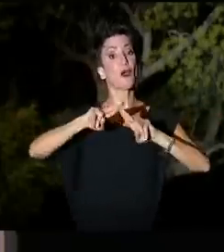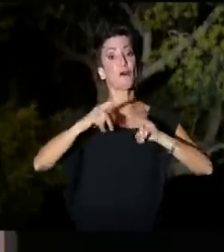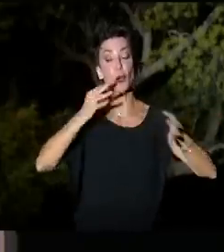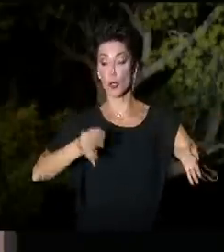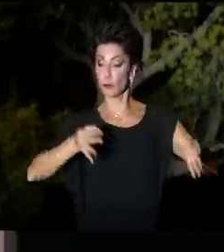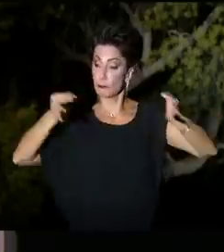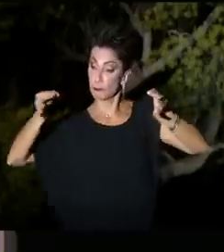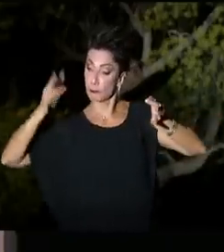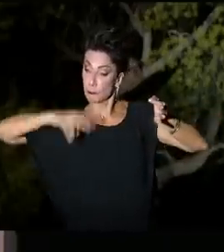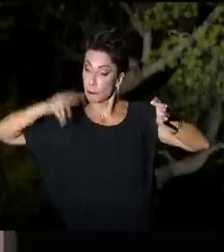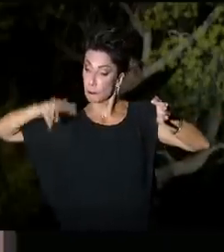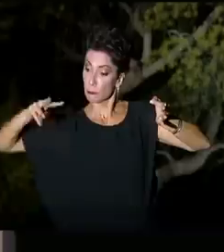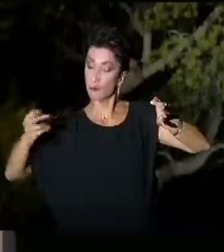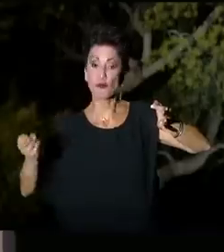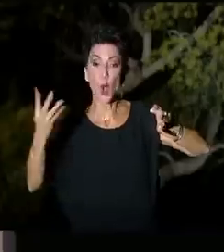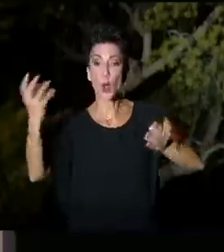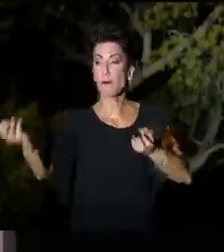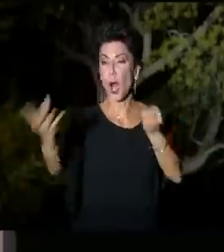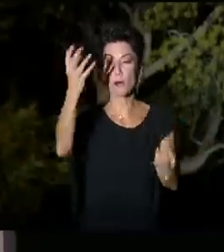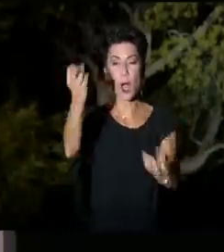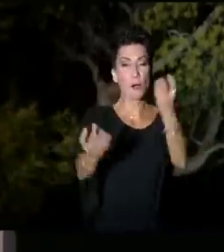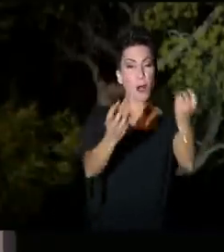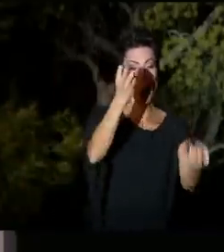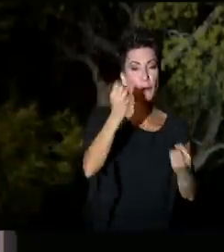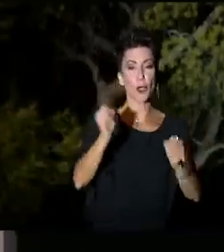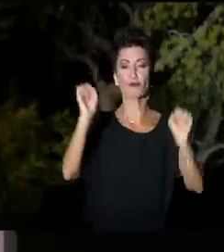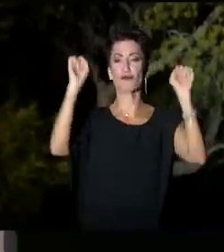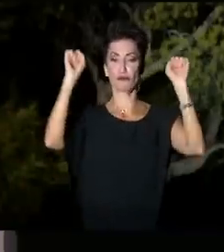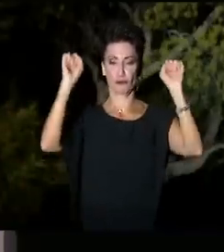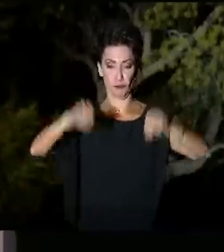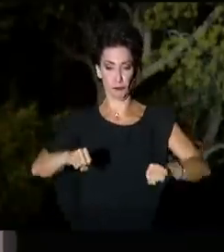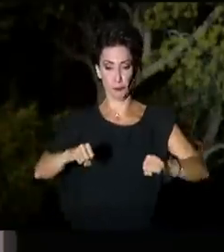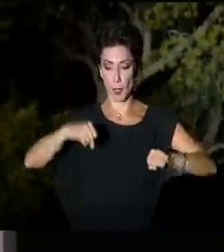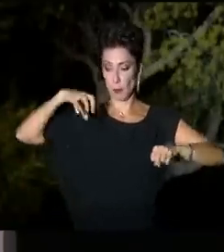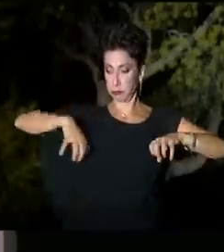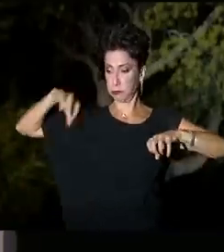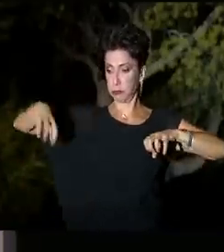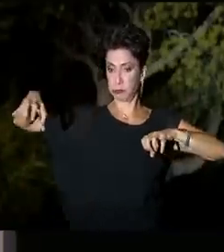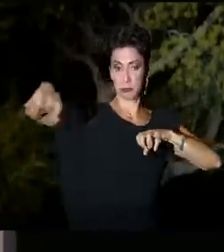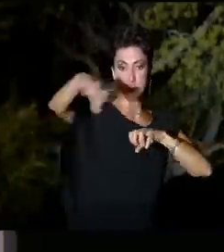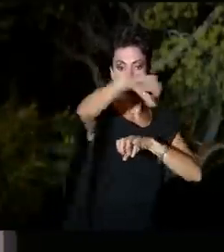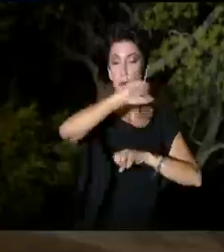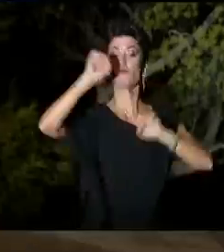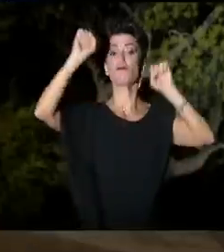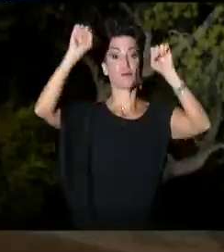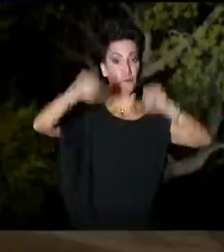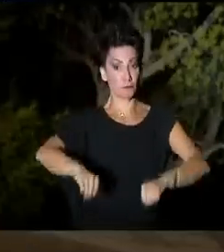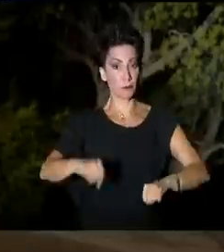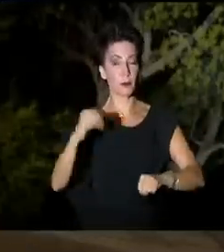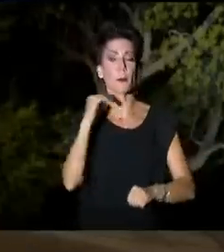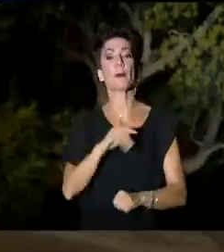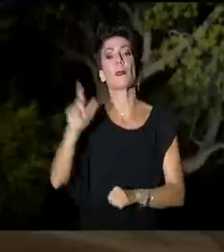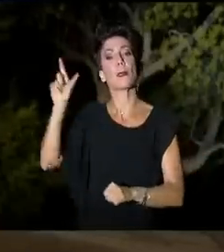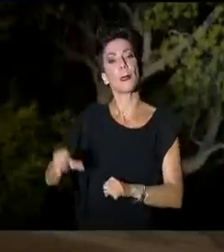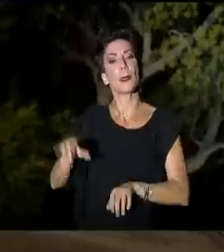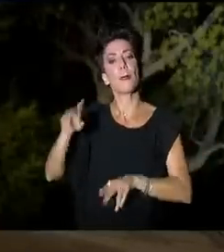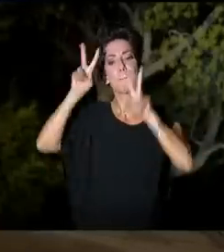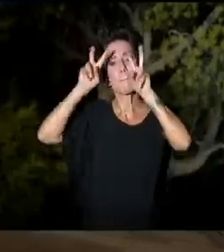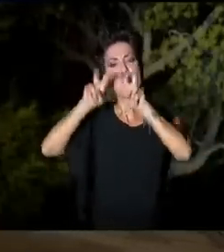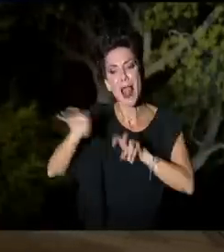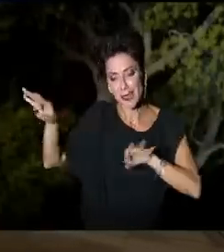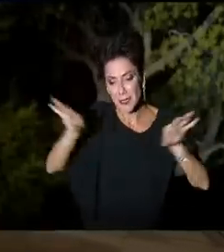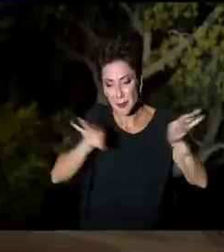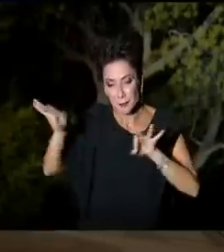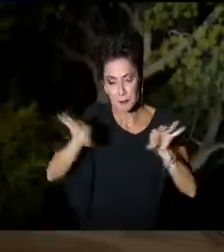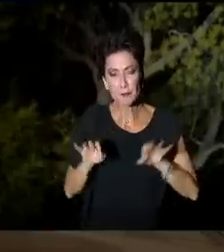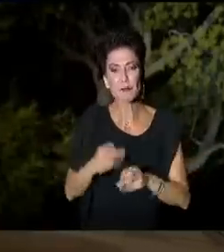μελέτης του νέου φωτισμού για τα μνημεία της Ακρόπολης και τα πέριξ αυτής. Η οριστική μελέτη που εκπονήθηκε από την Ελευθερία Ντεκό, η οποία